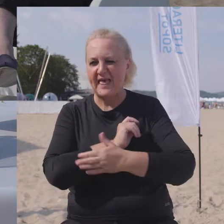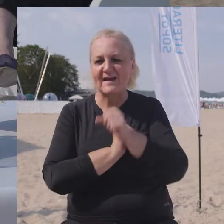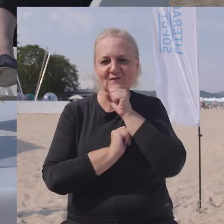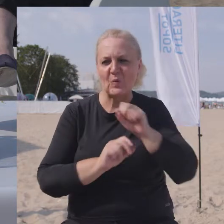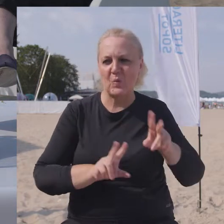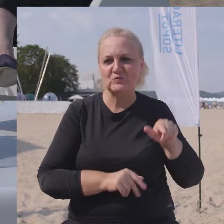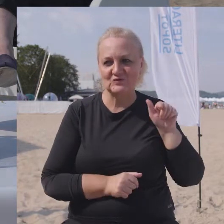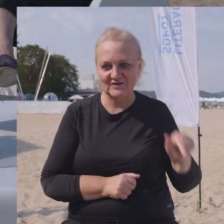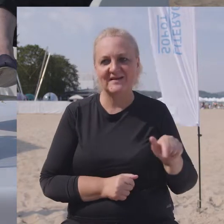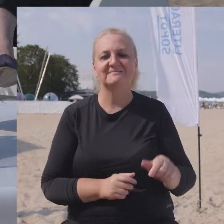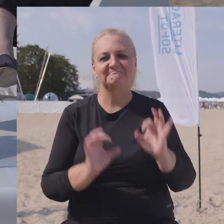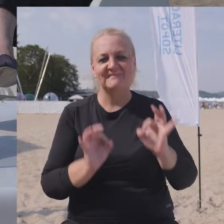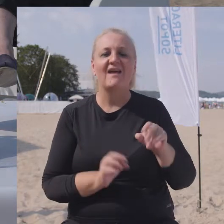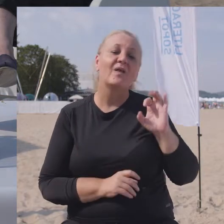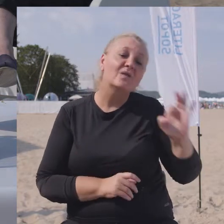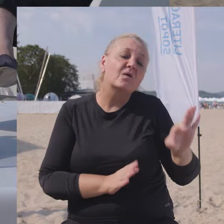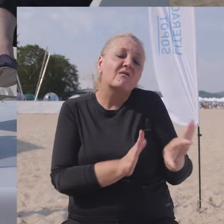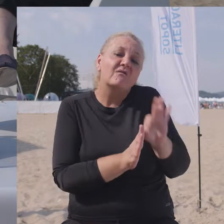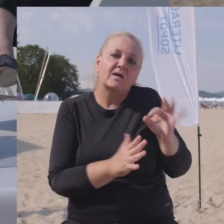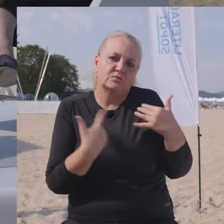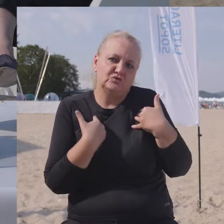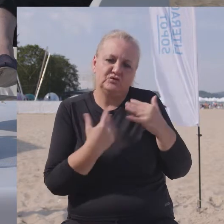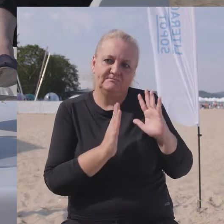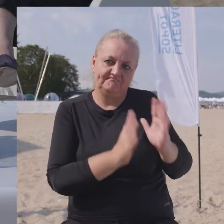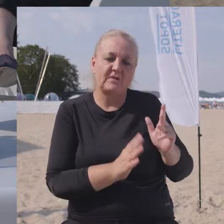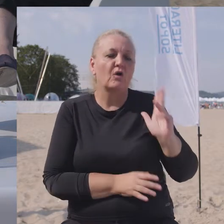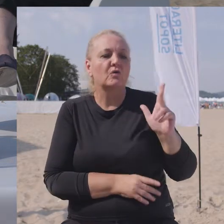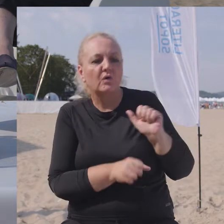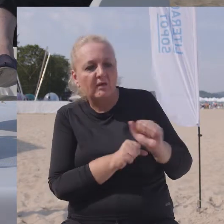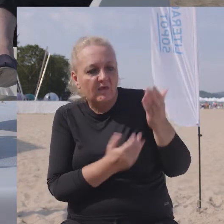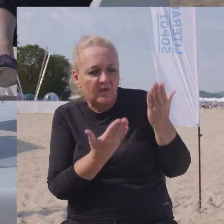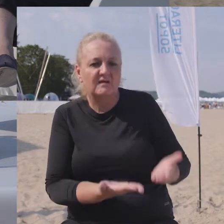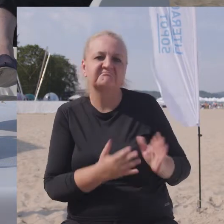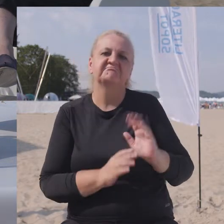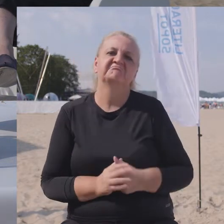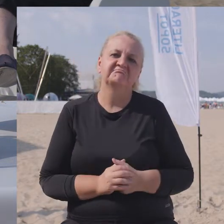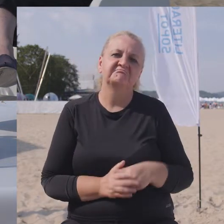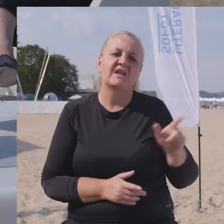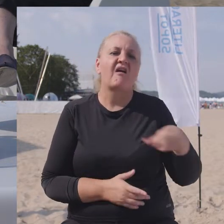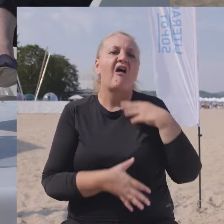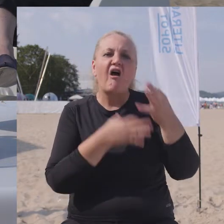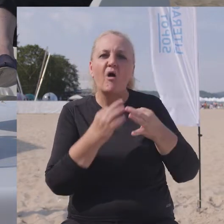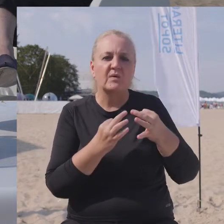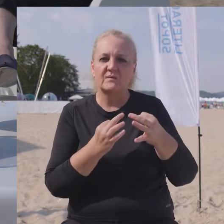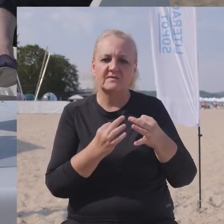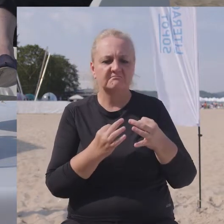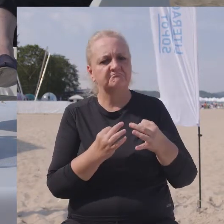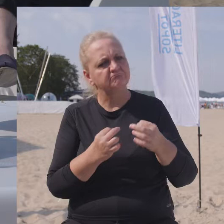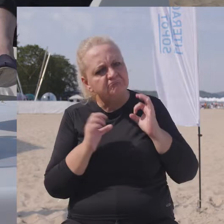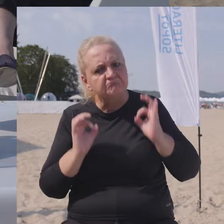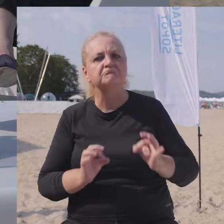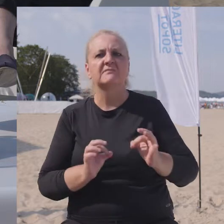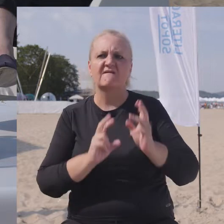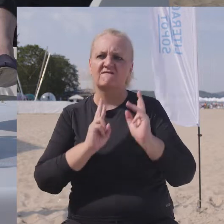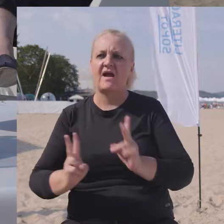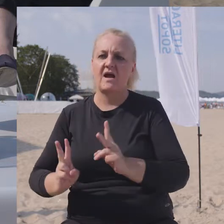wnuczkę niezależnie od jej życiowych wyborów, tego kim jest. Mówi w bardzo dosadny sposób, coś co